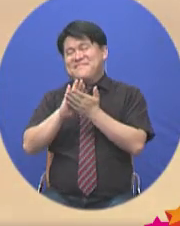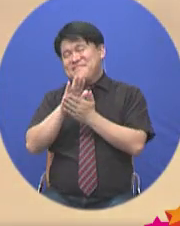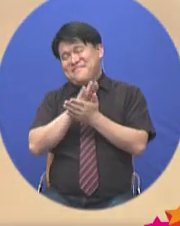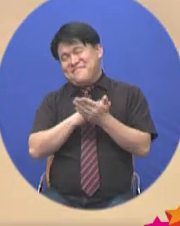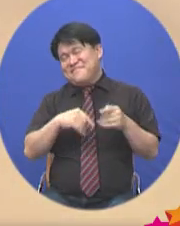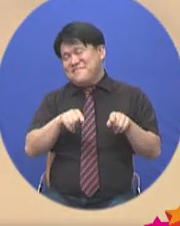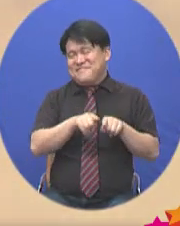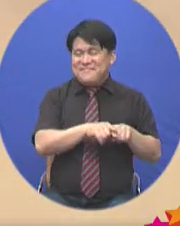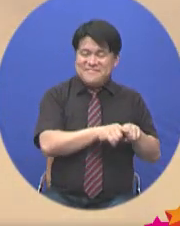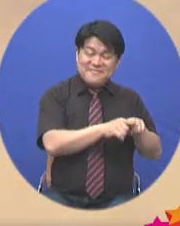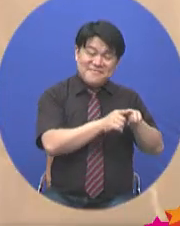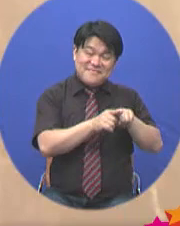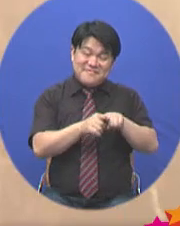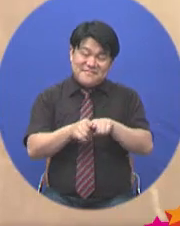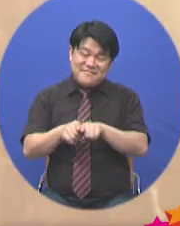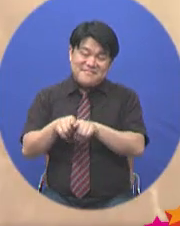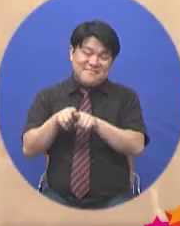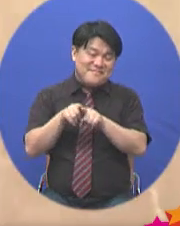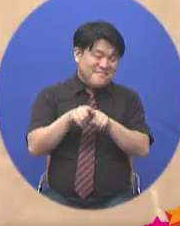놀던